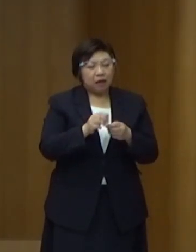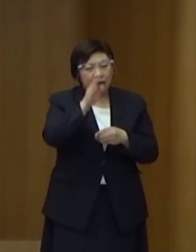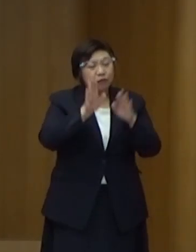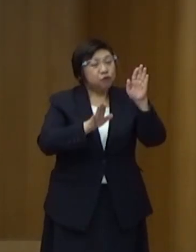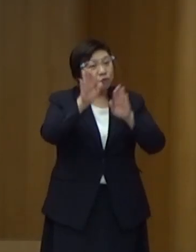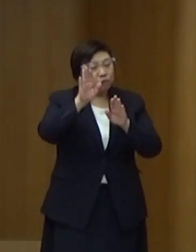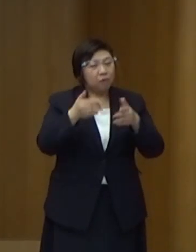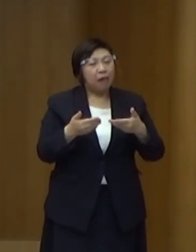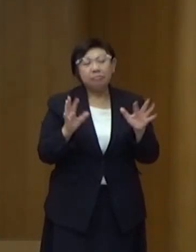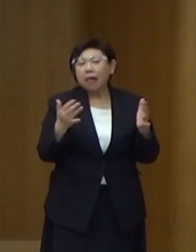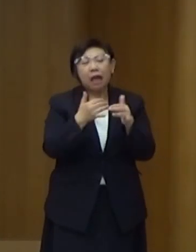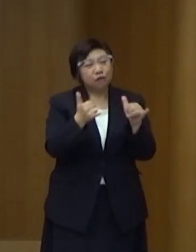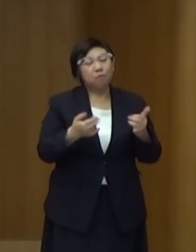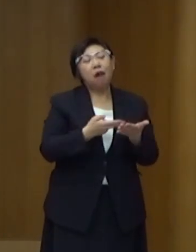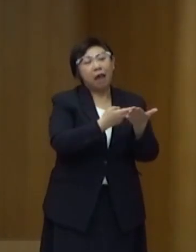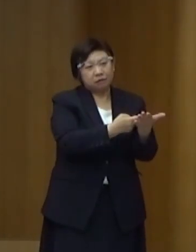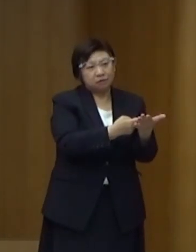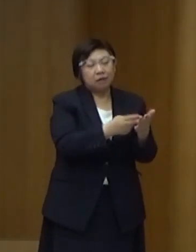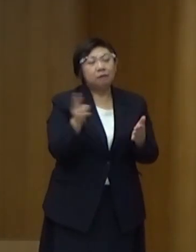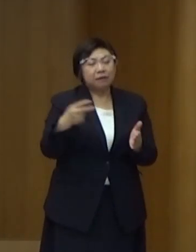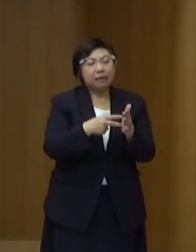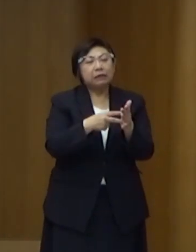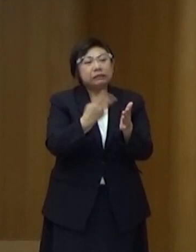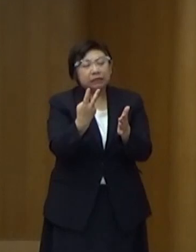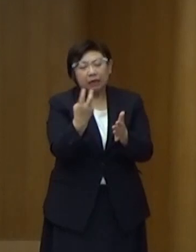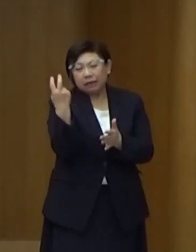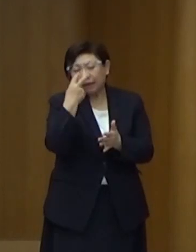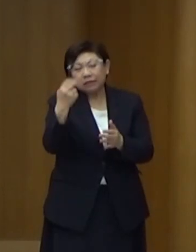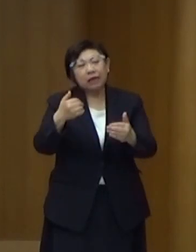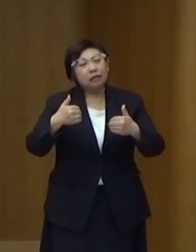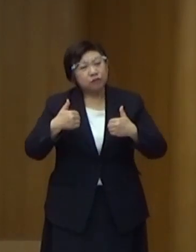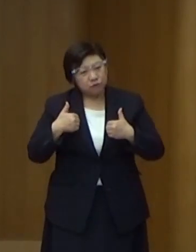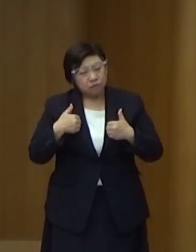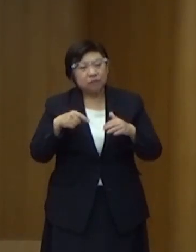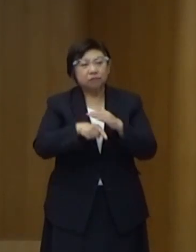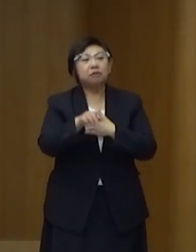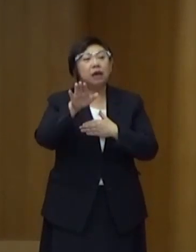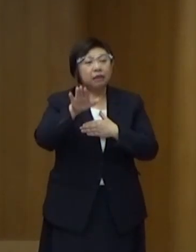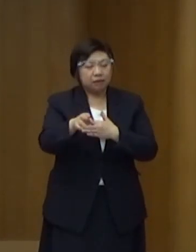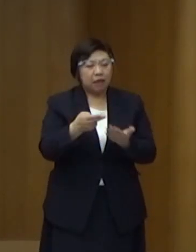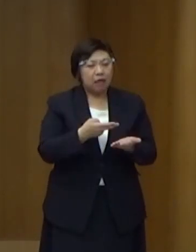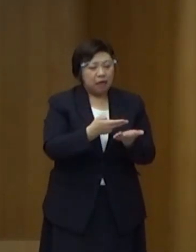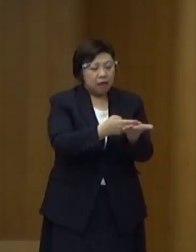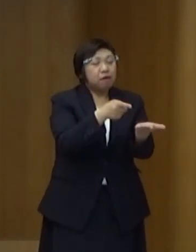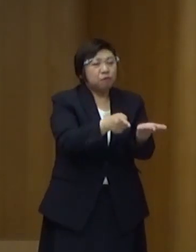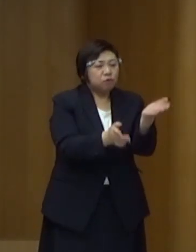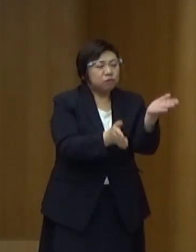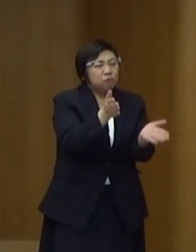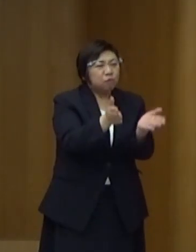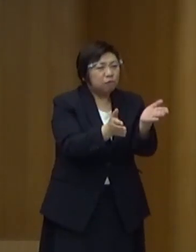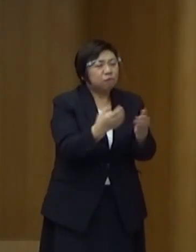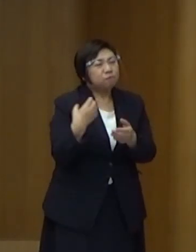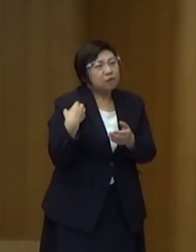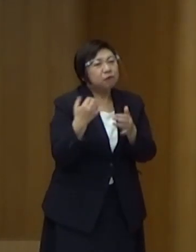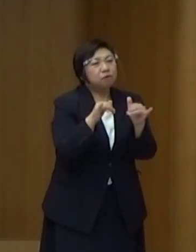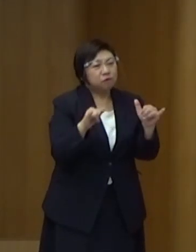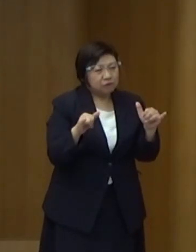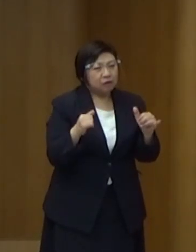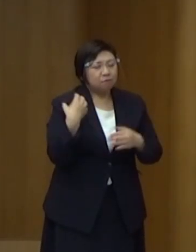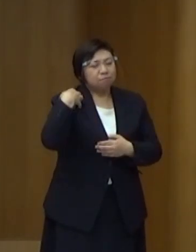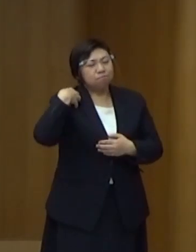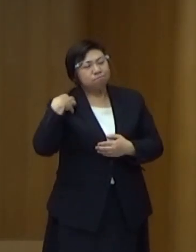院になる、さらには2回の陰性確認が必要になるということから、病床への負荷が非常にこう増加を